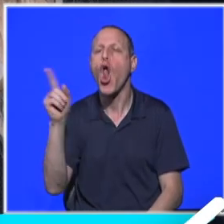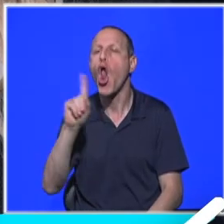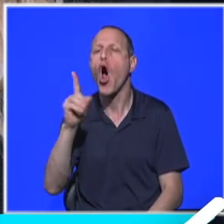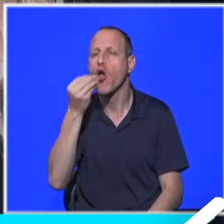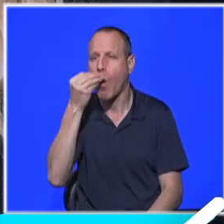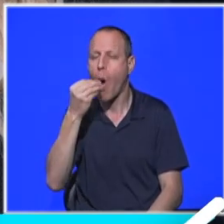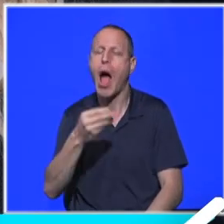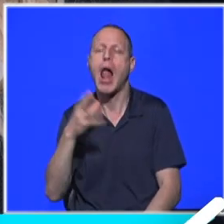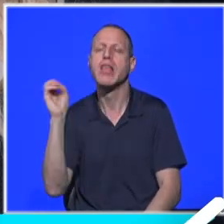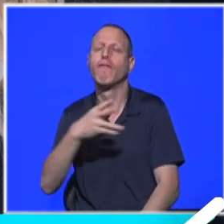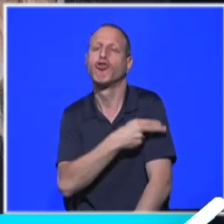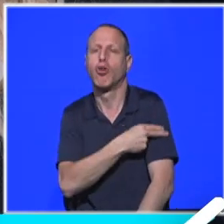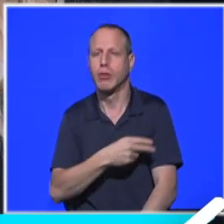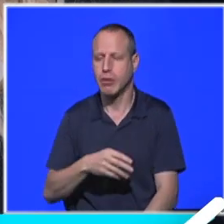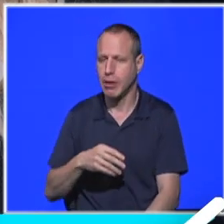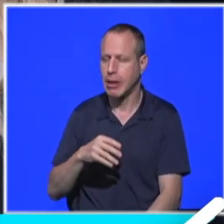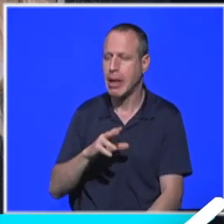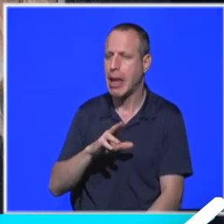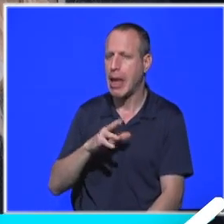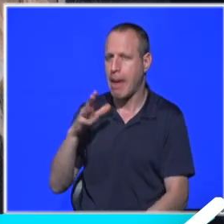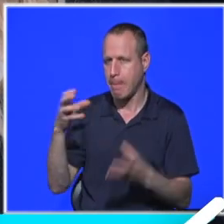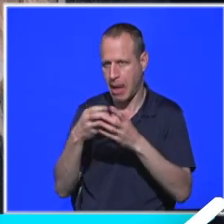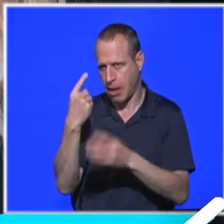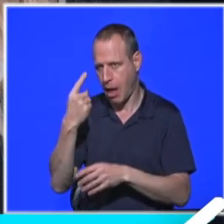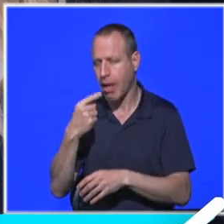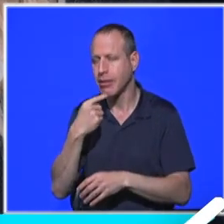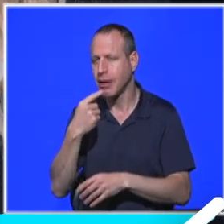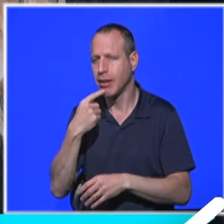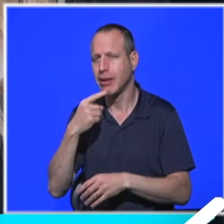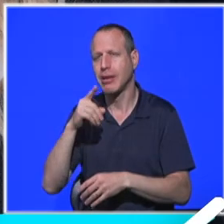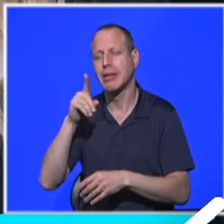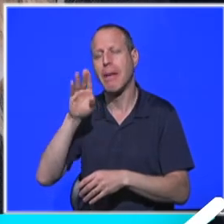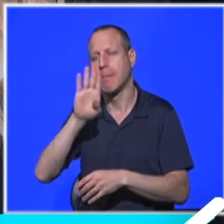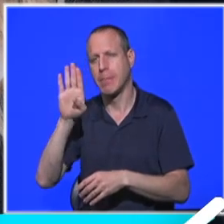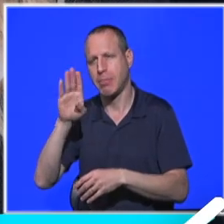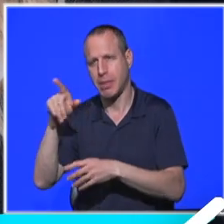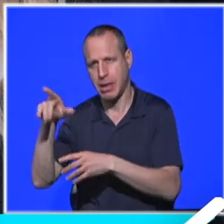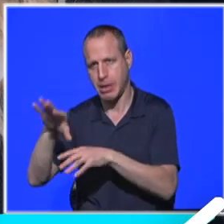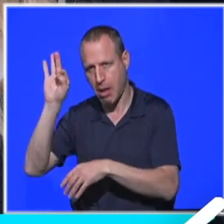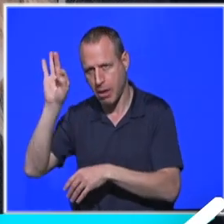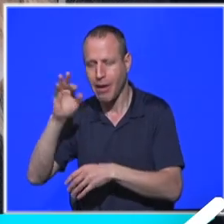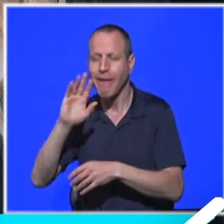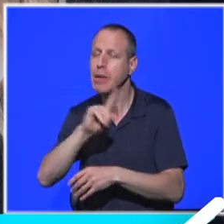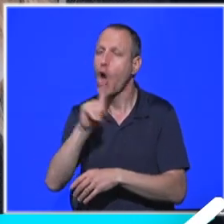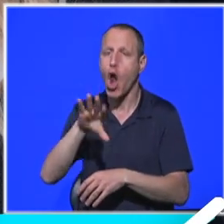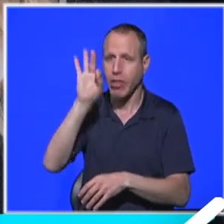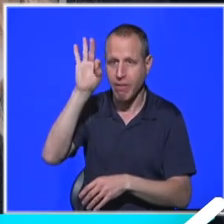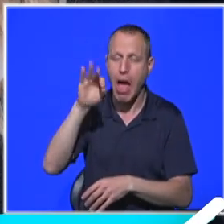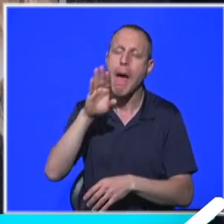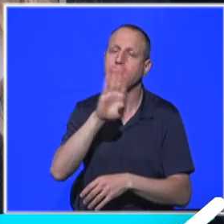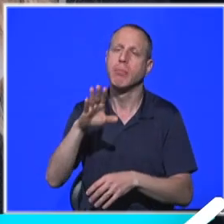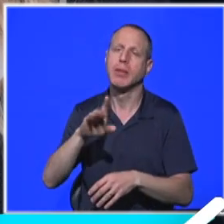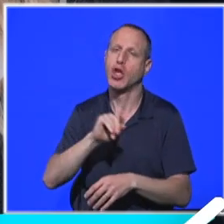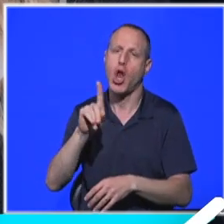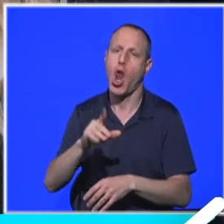יישאר ביבי. והמחנה השני אומר, אם לא תצביע, יסלקו לנו את ביבי. ומכיוון שהבחירות האלה הפכו להיות בחירות